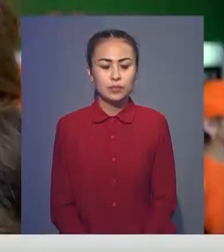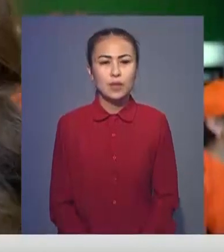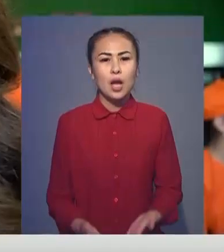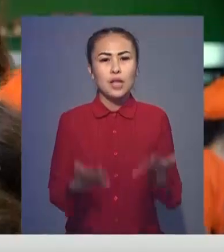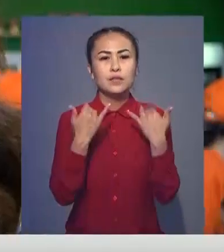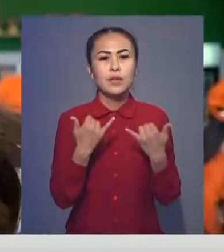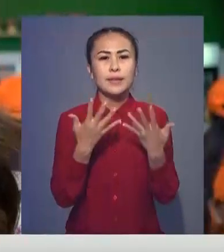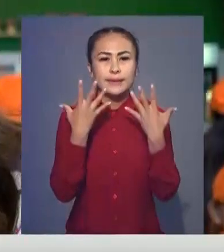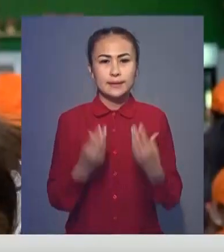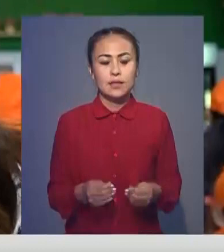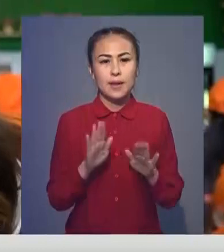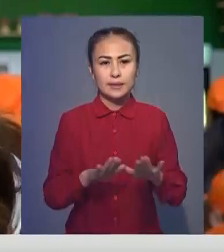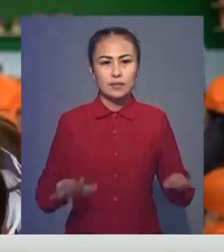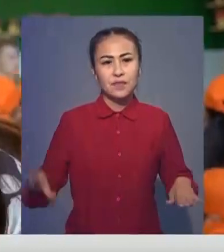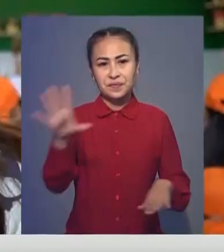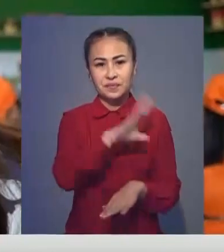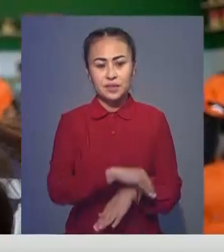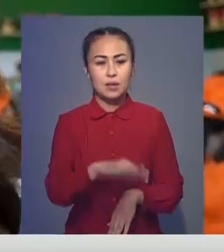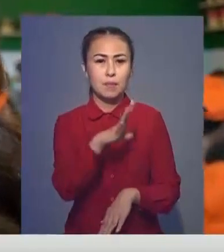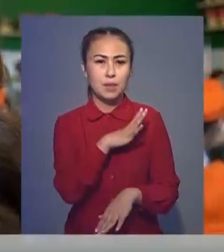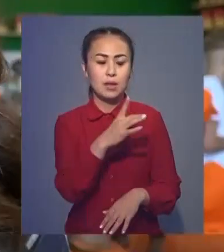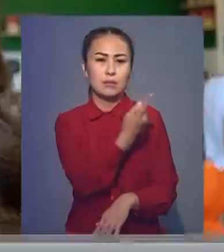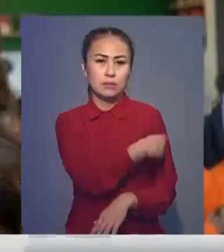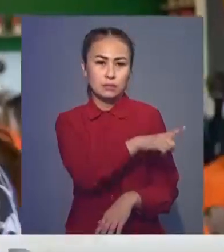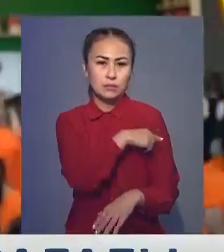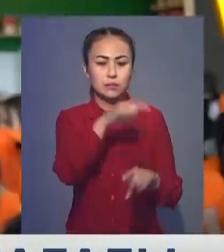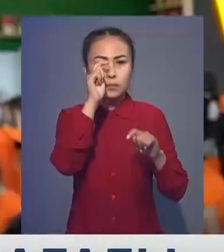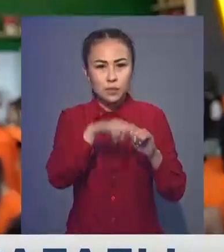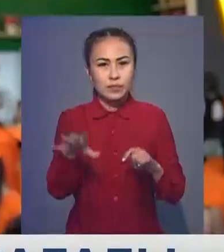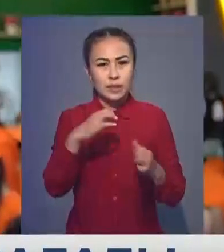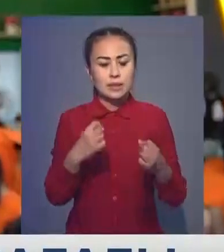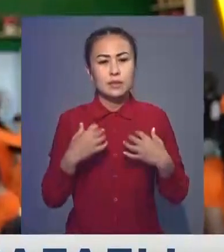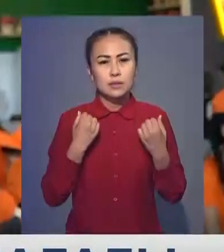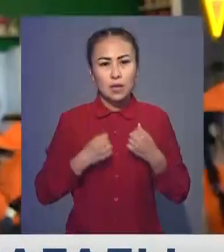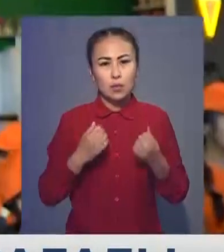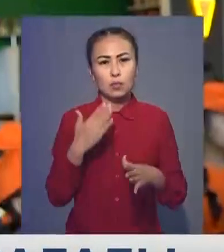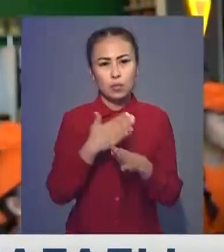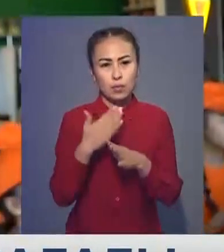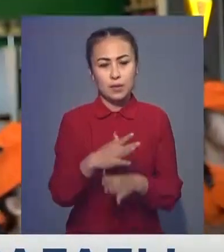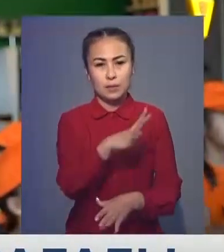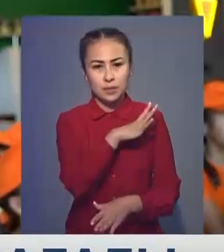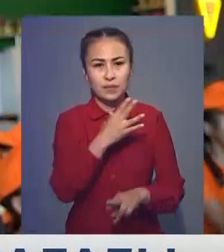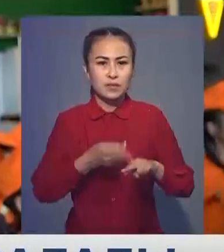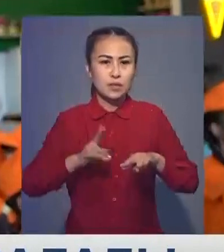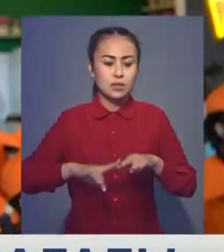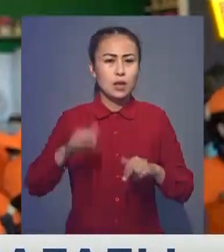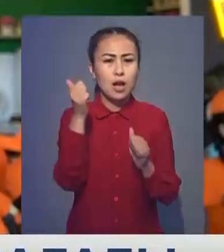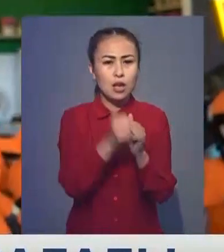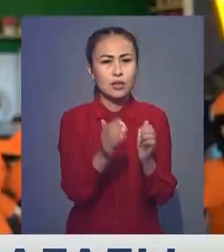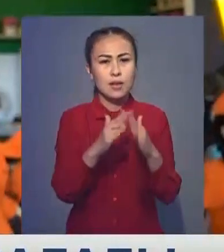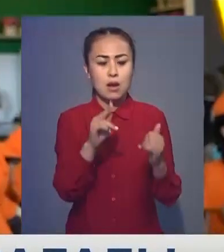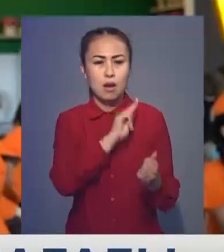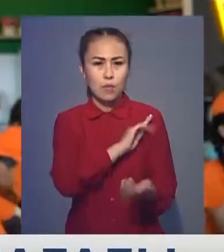Бүгінге дейін барлық баланы медициналық тексеруден өткіздік. Денсаулықтарын жақсарту үшін қолдан келген көмекті береміз. Әрбір лагерде дәрігерлерде жұмыс